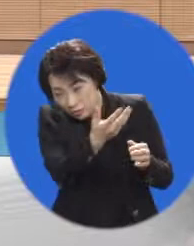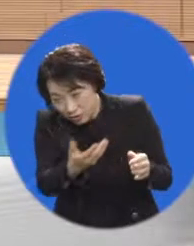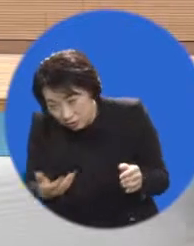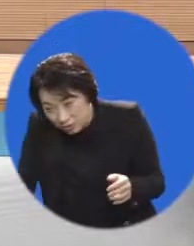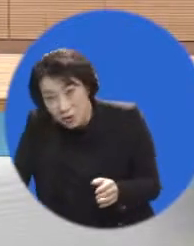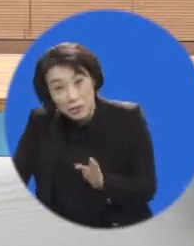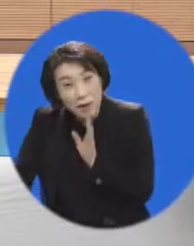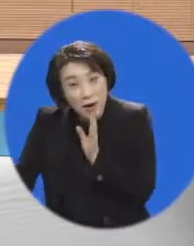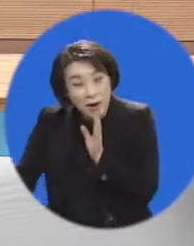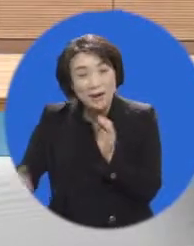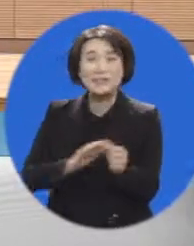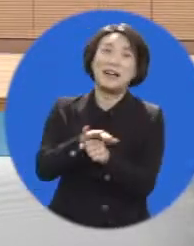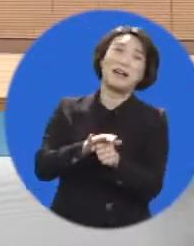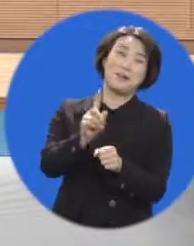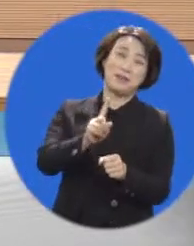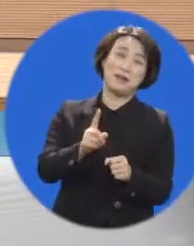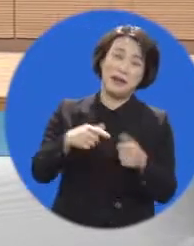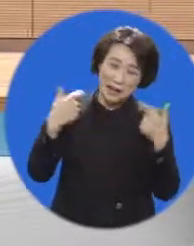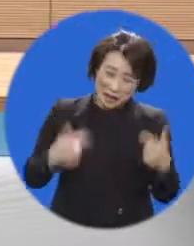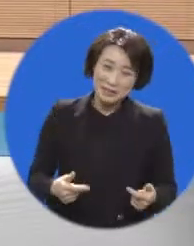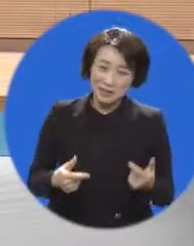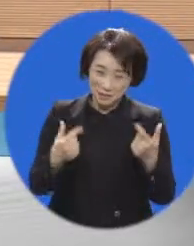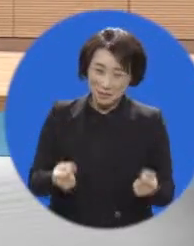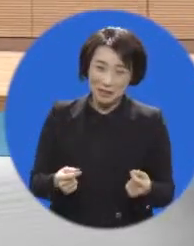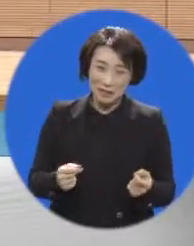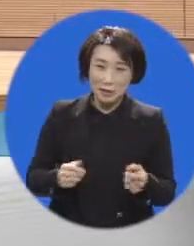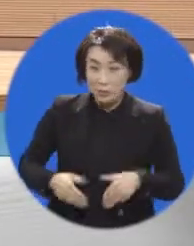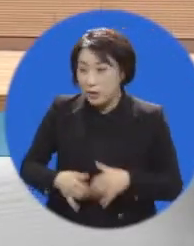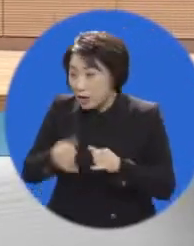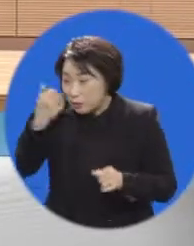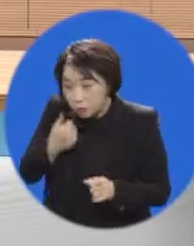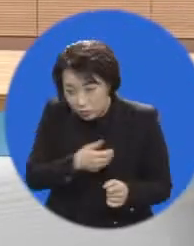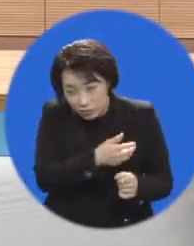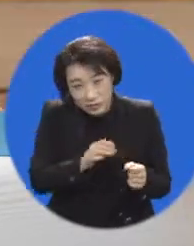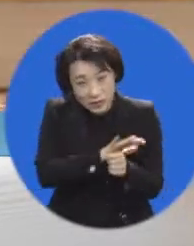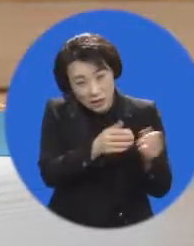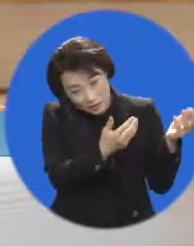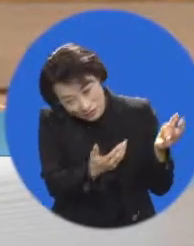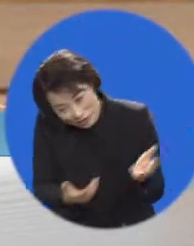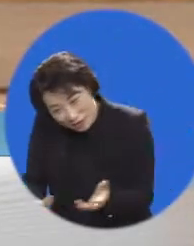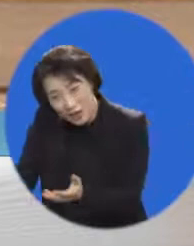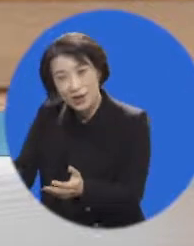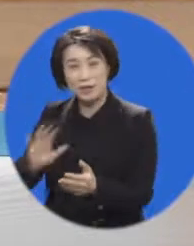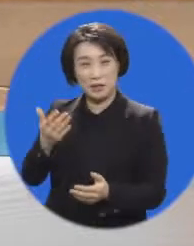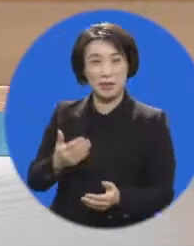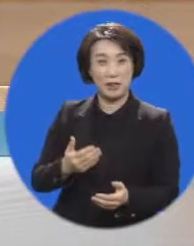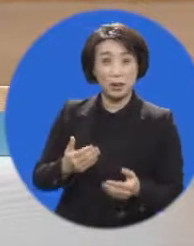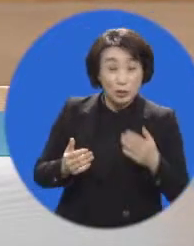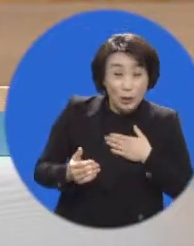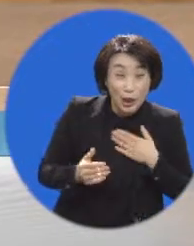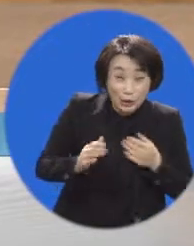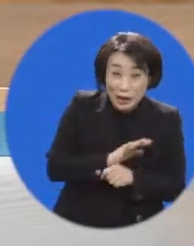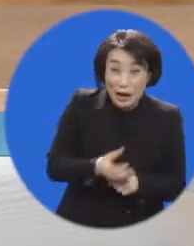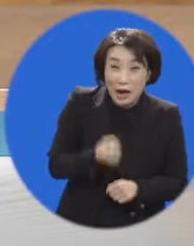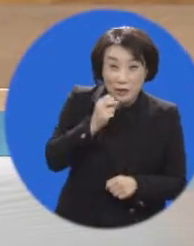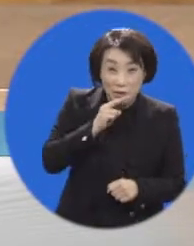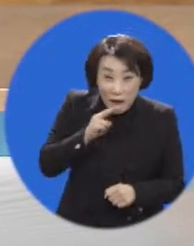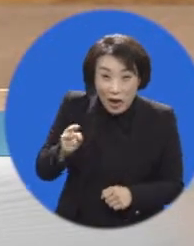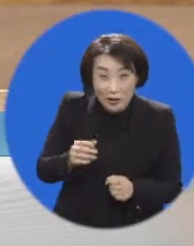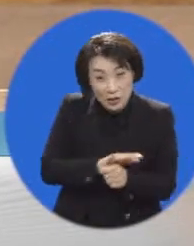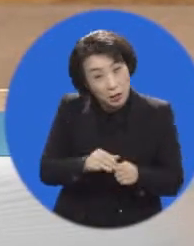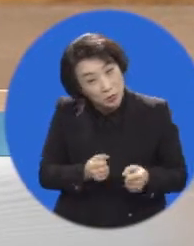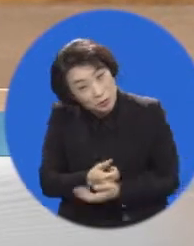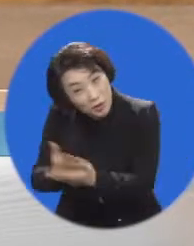사랑은 항상 필요한 사람에게 흘러가게 돼 있습니다. 근데 사랑이 있어야 내게 흘려보내지. 응?